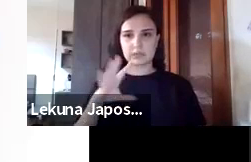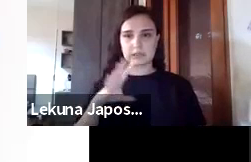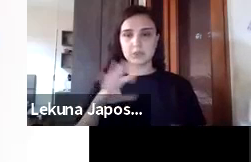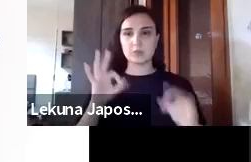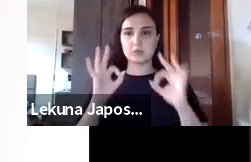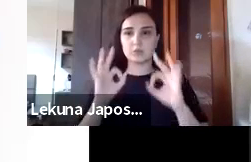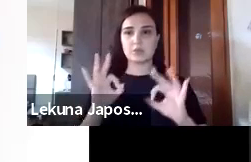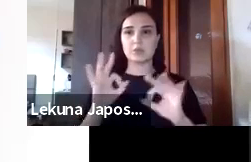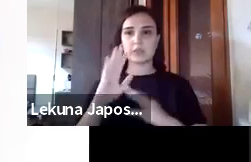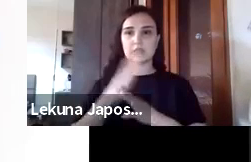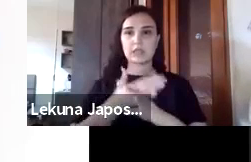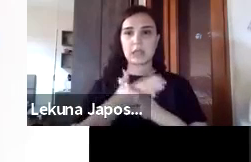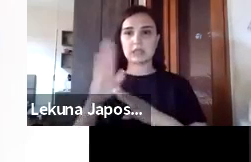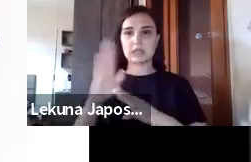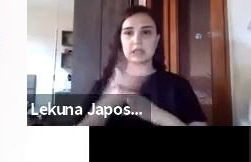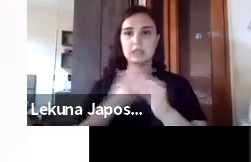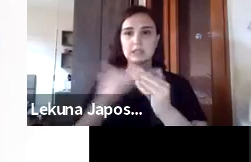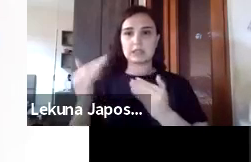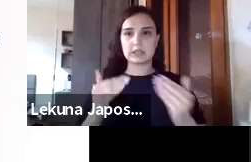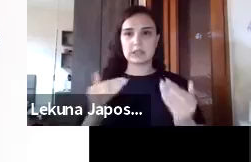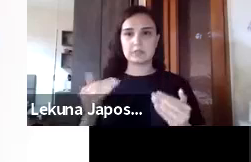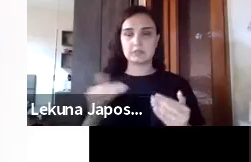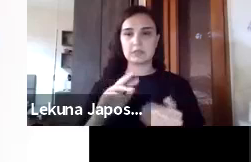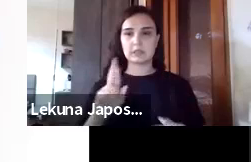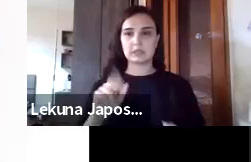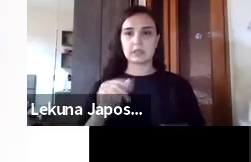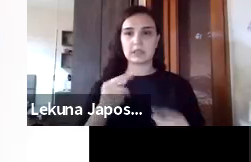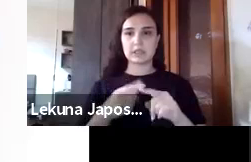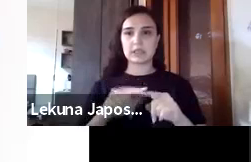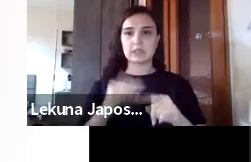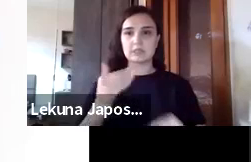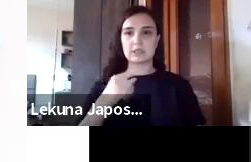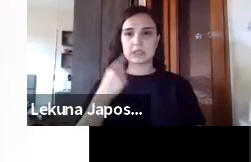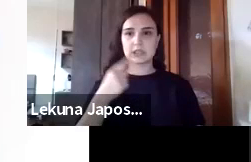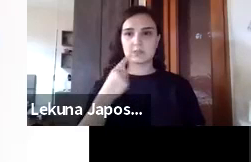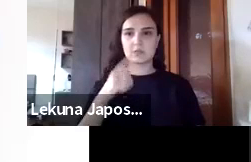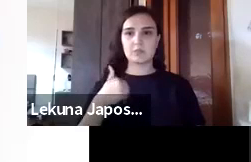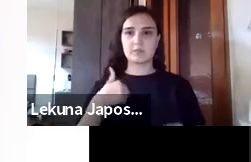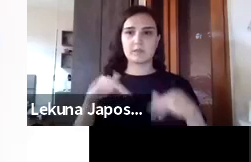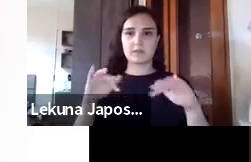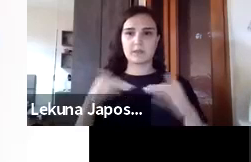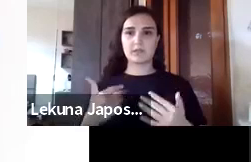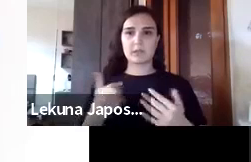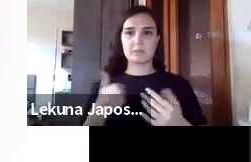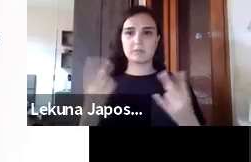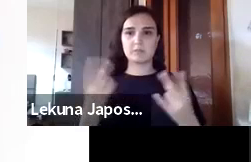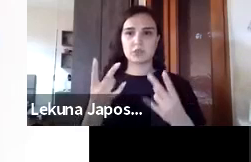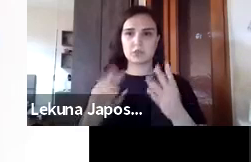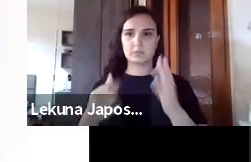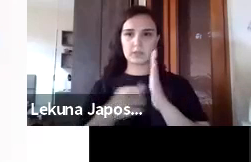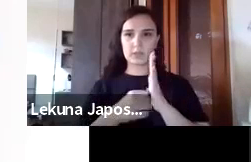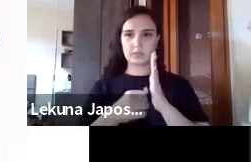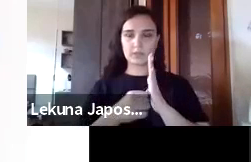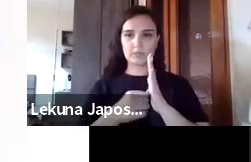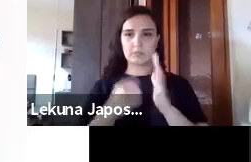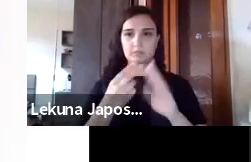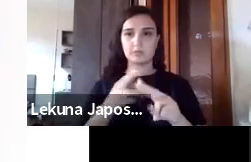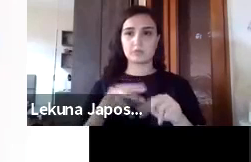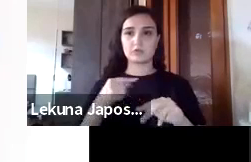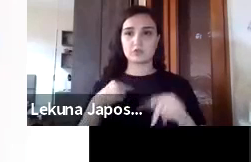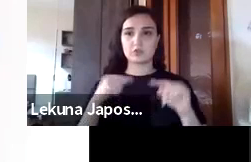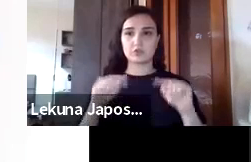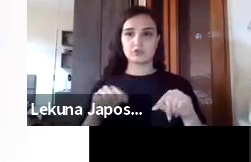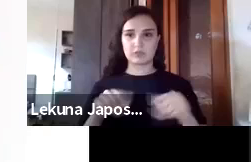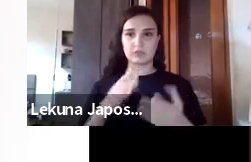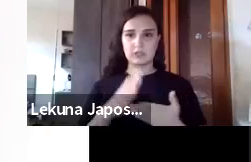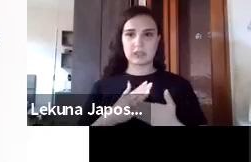სწორად გადანაწილება და იმის თქმა, რომ ეს მე დავიღალე და მე მჭირდება დახმარება. იმიტომ რომ ჩვენთან რაღაცნაირი